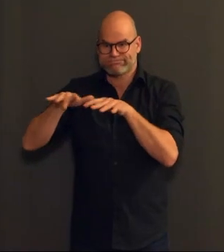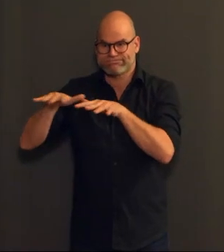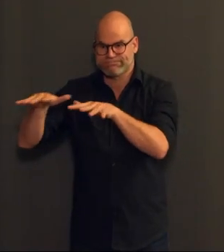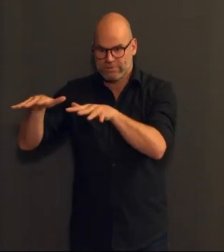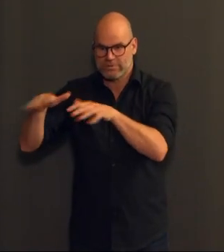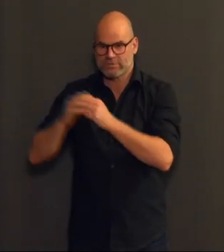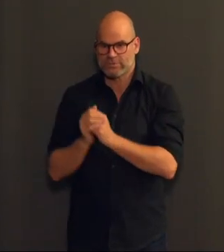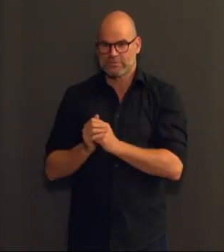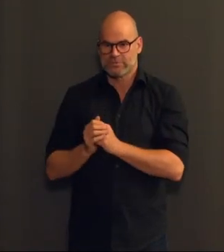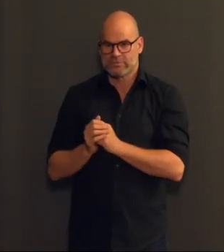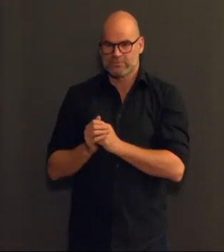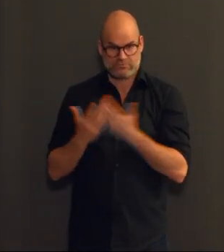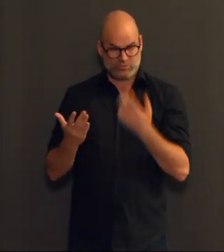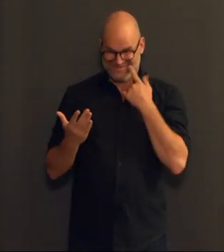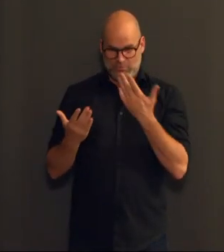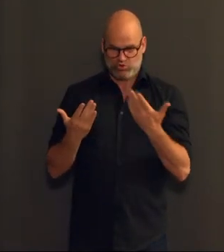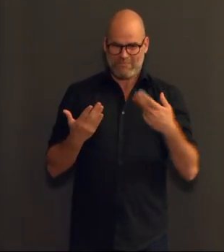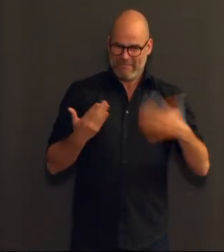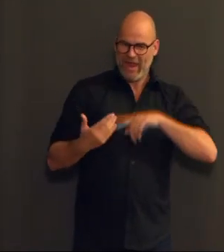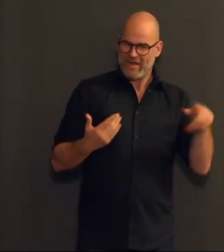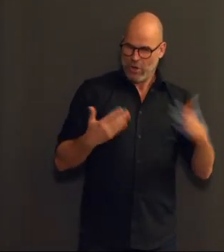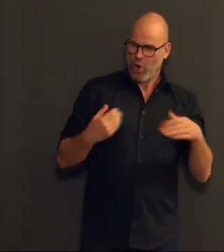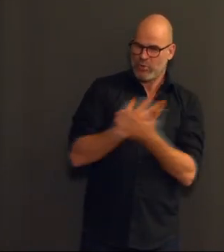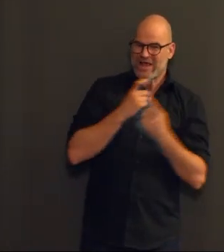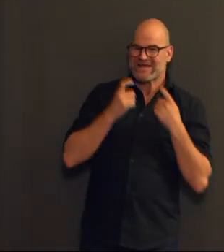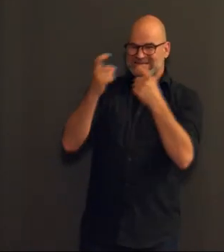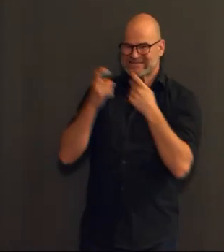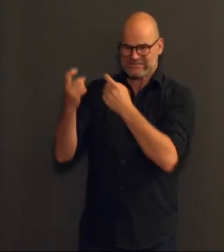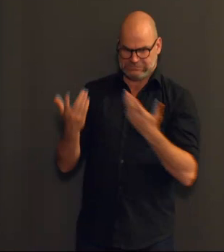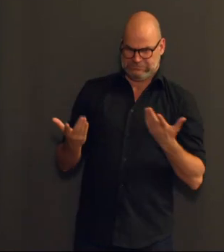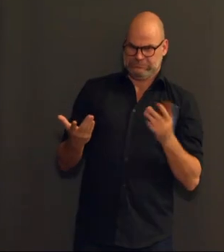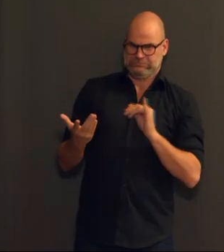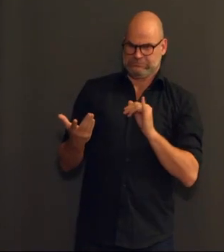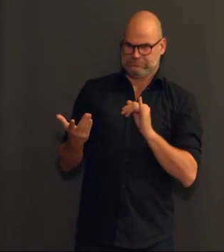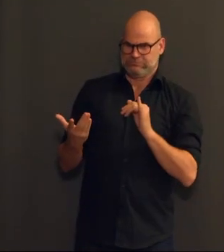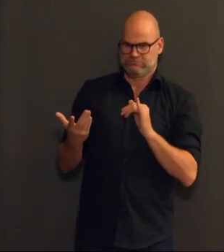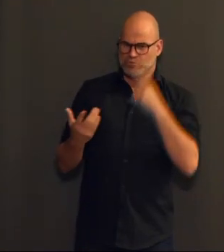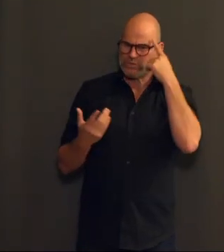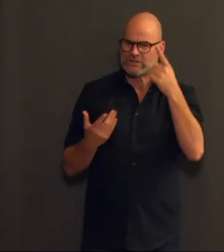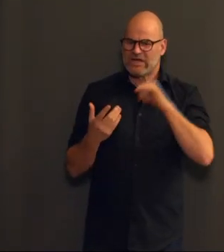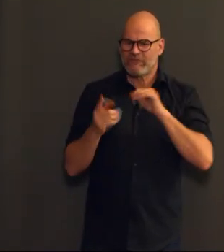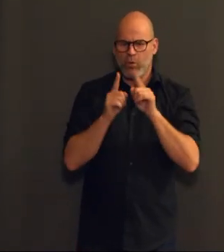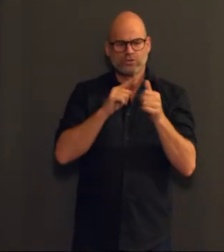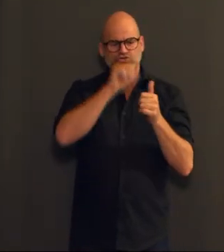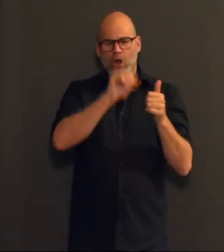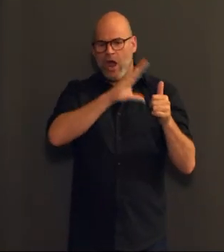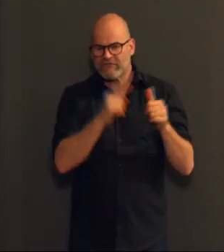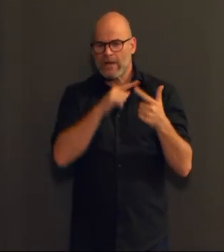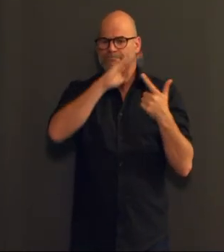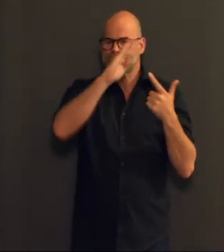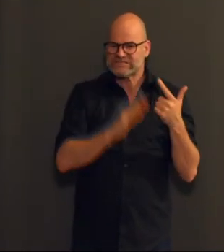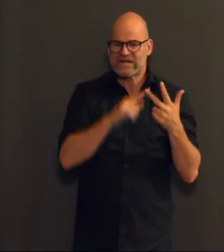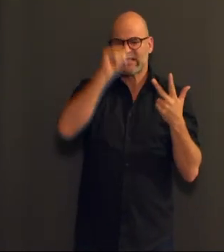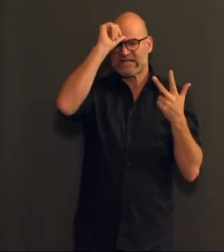plotse toename zijn van de Braziliaanse, Zuid-Afrikaanse of Indiaanse varianten, waartegen personen die reeds een immuniteit hebben